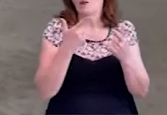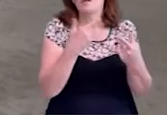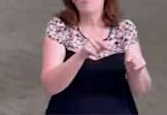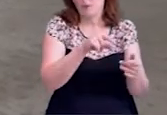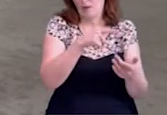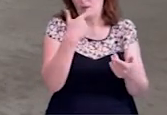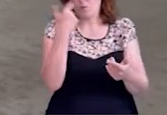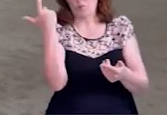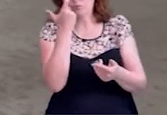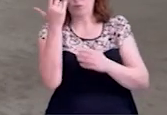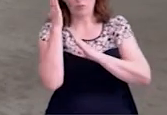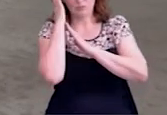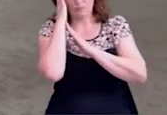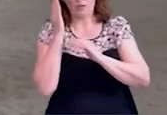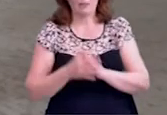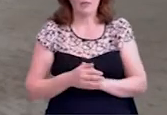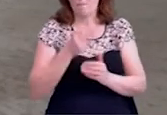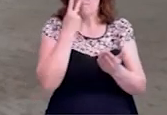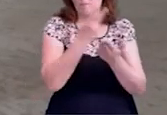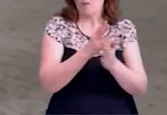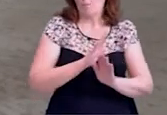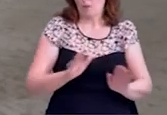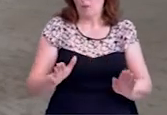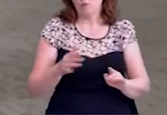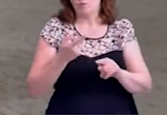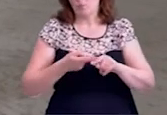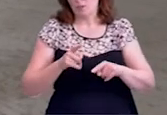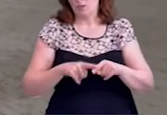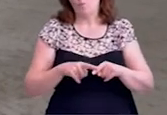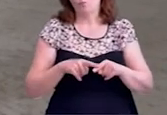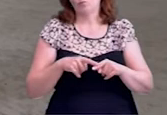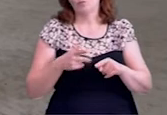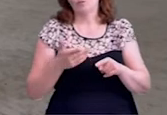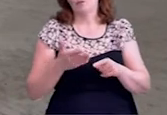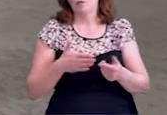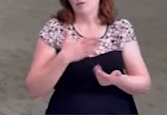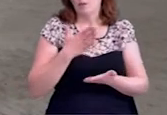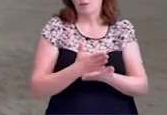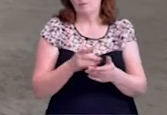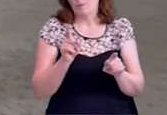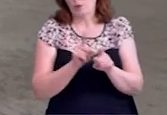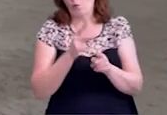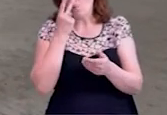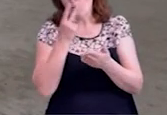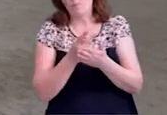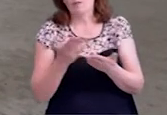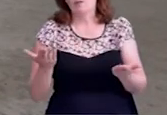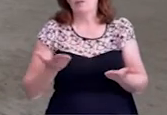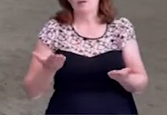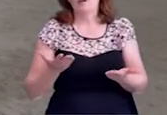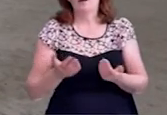то наші екскурсоводи не показують не тому, що не хочуть, а тому, що, власне, вона от є в такому вигляді, яка, звичайно,